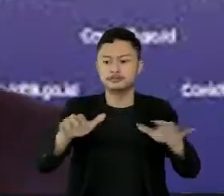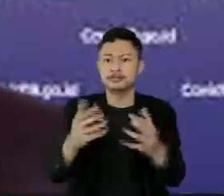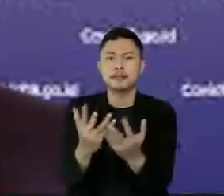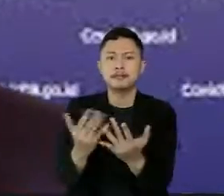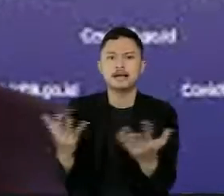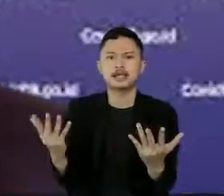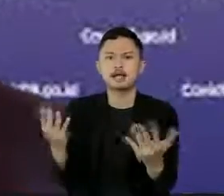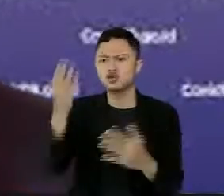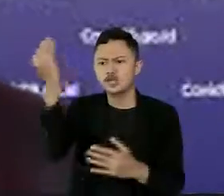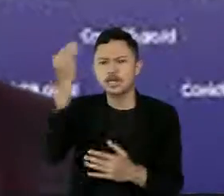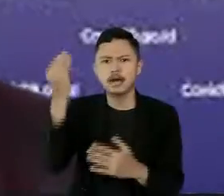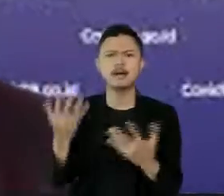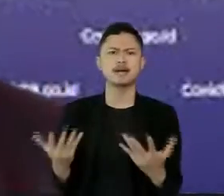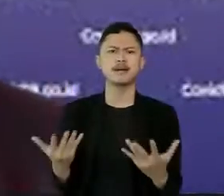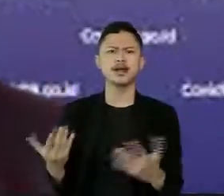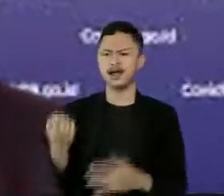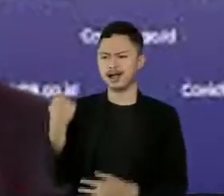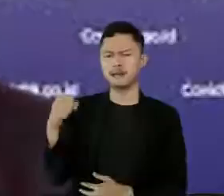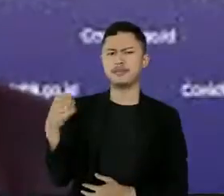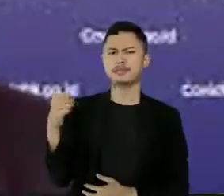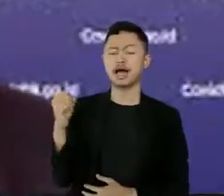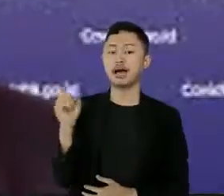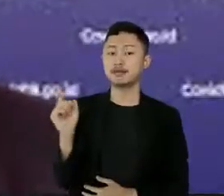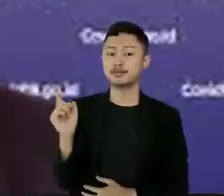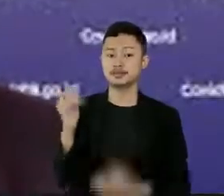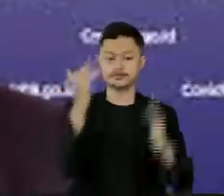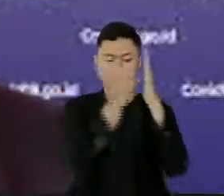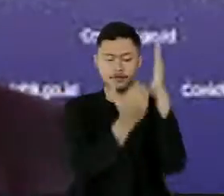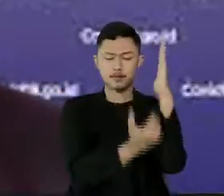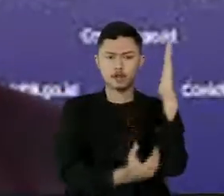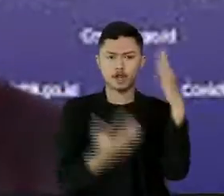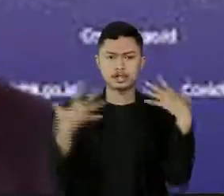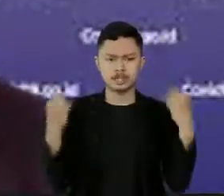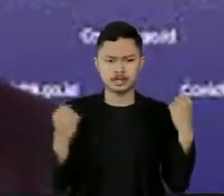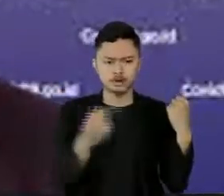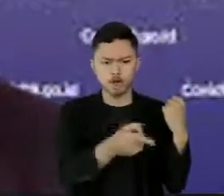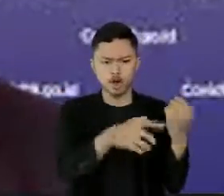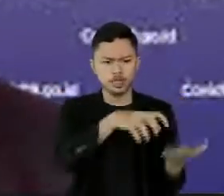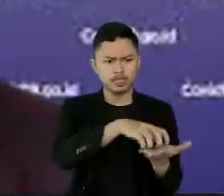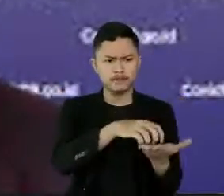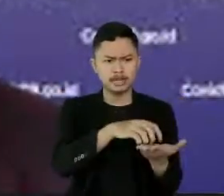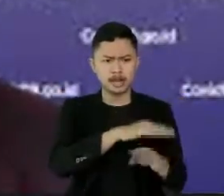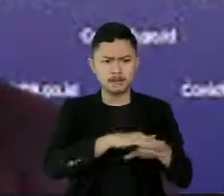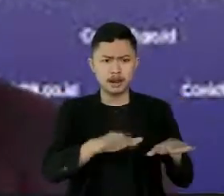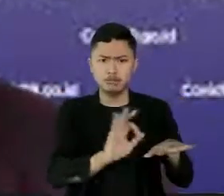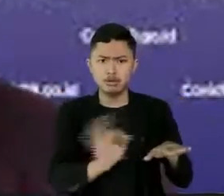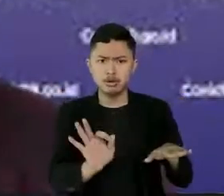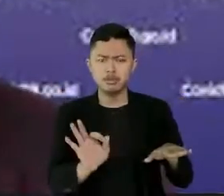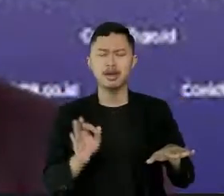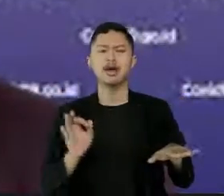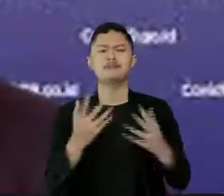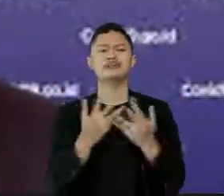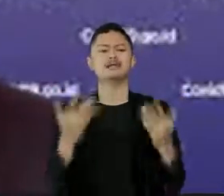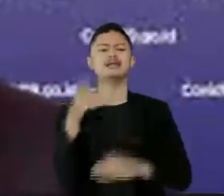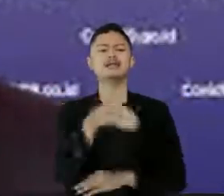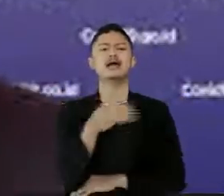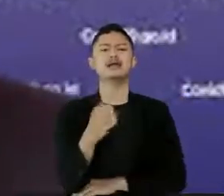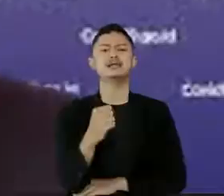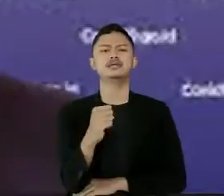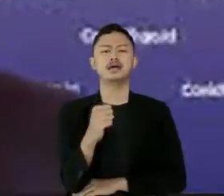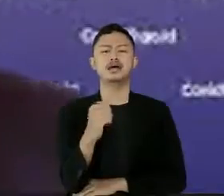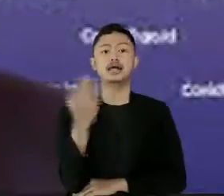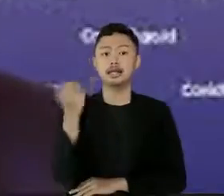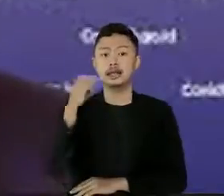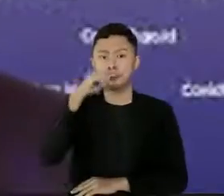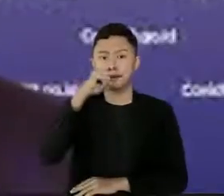juga bagaimana mau berwisata dengan baik, karena penerapan protokol kesehatan ini sudah semakin ketat levelnya, yaitu